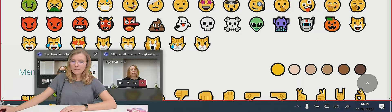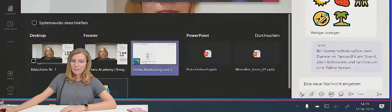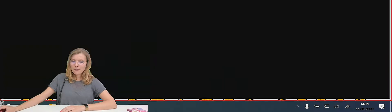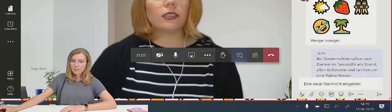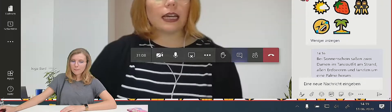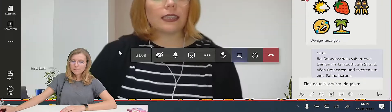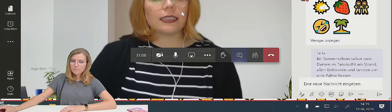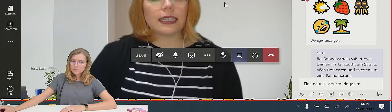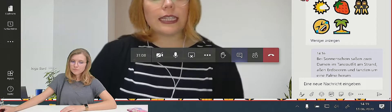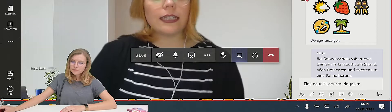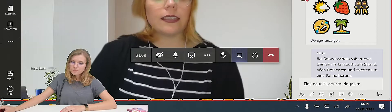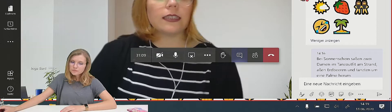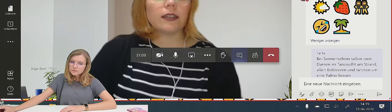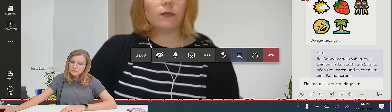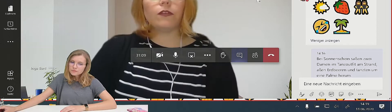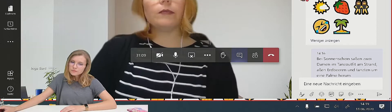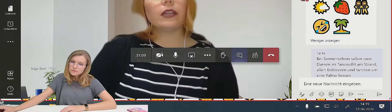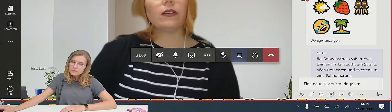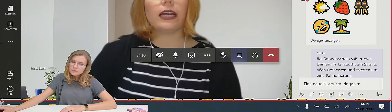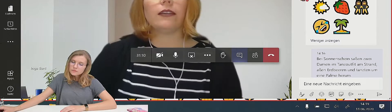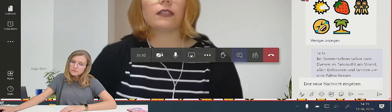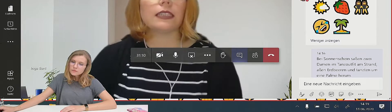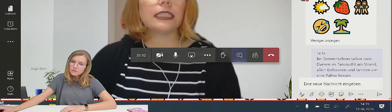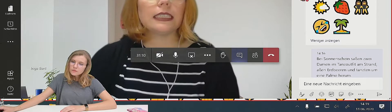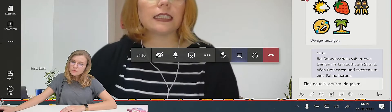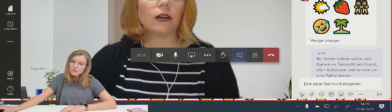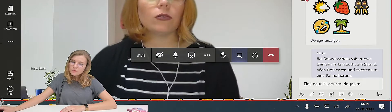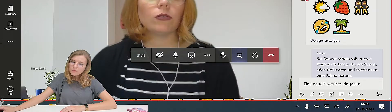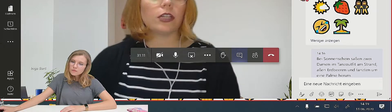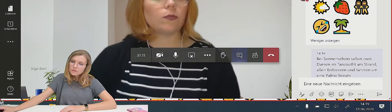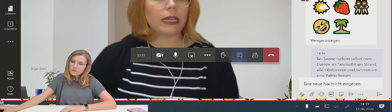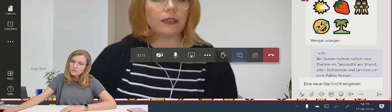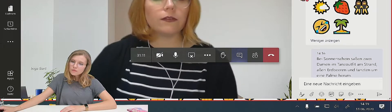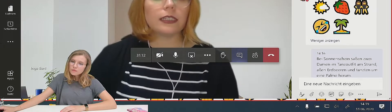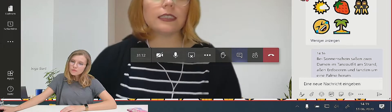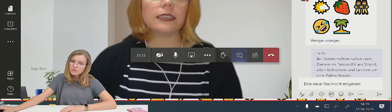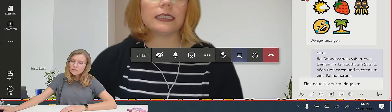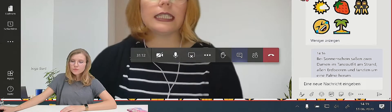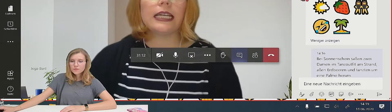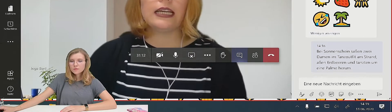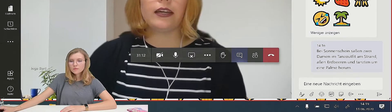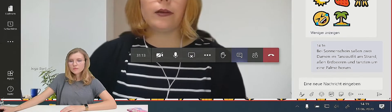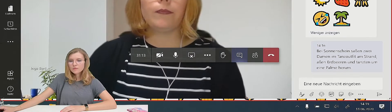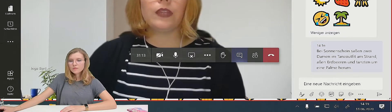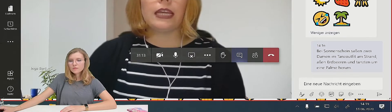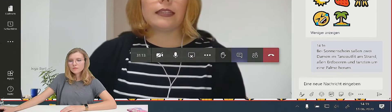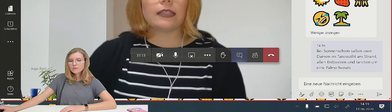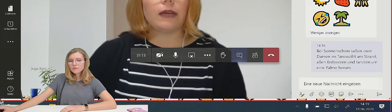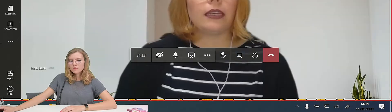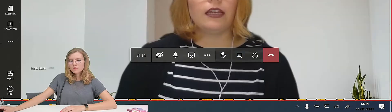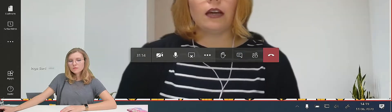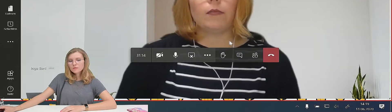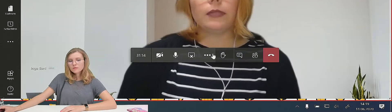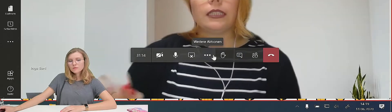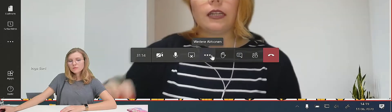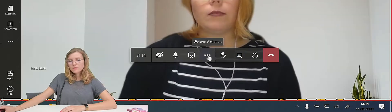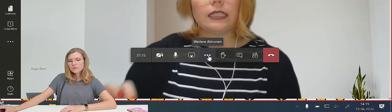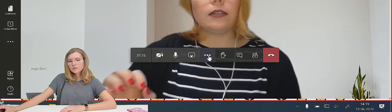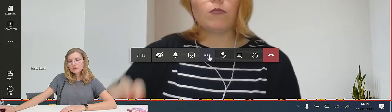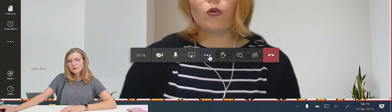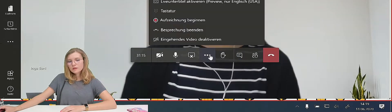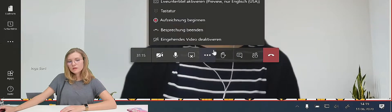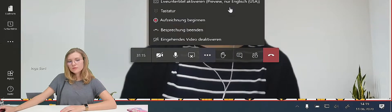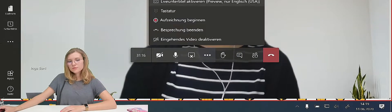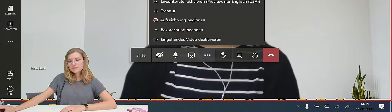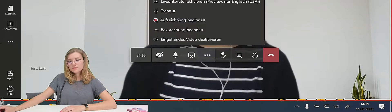da du die Emojis gerade gezeigt hast, fiel mir noch ein, was ich auch total spannend finde, ist, dass man mit